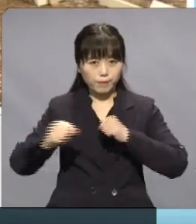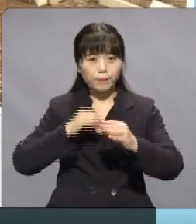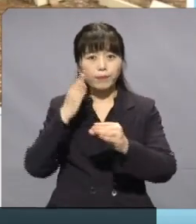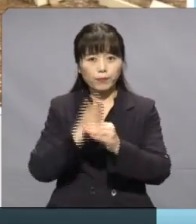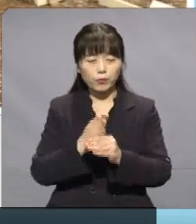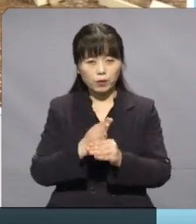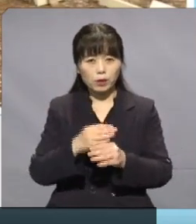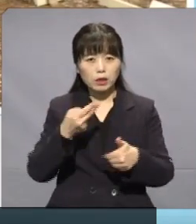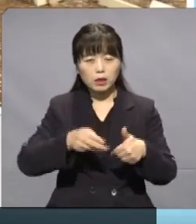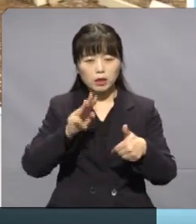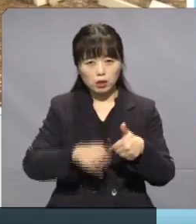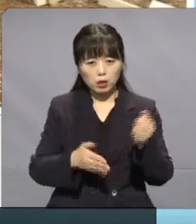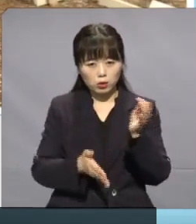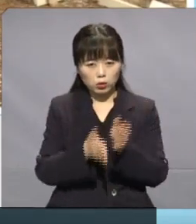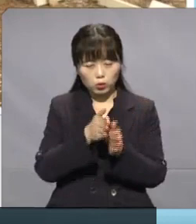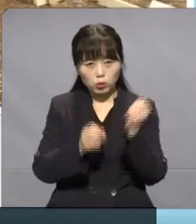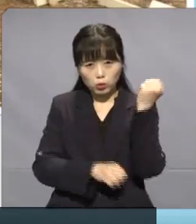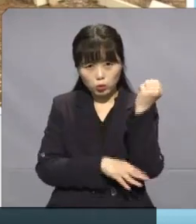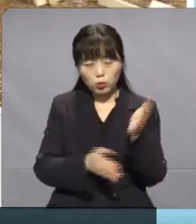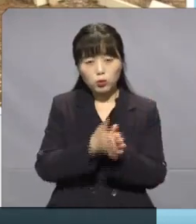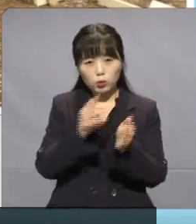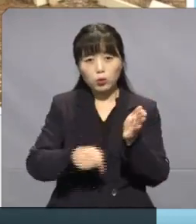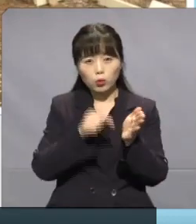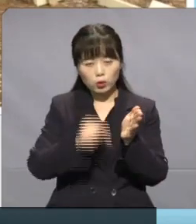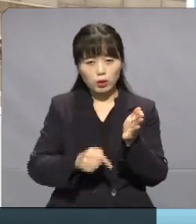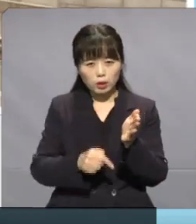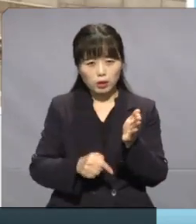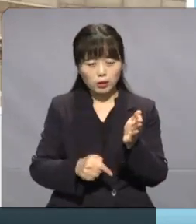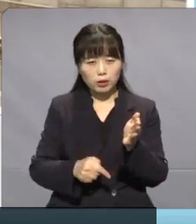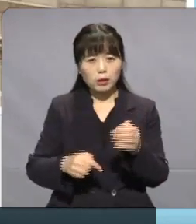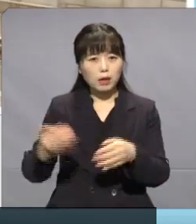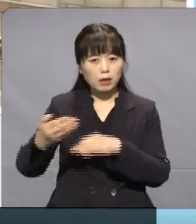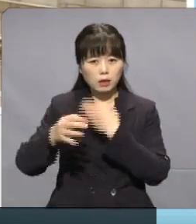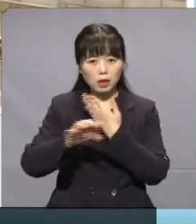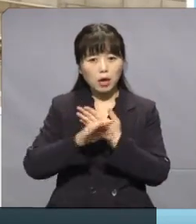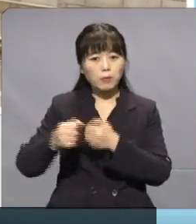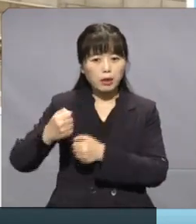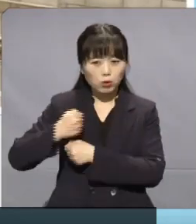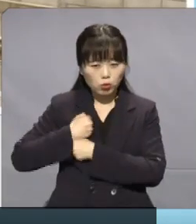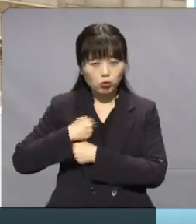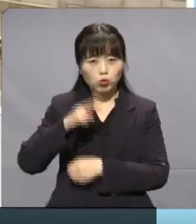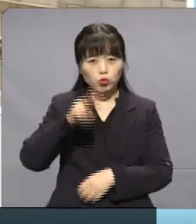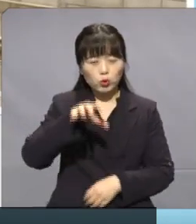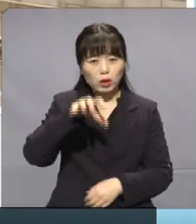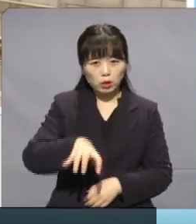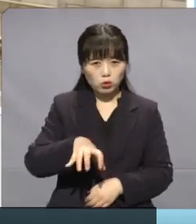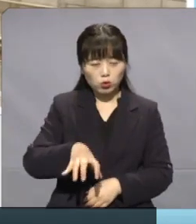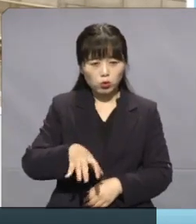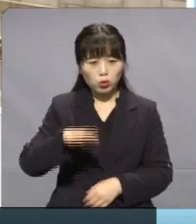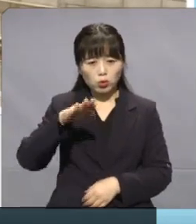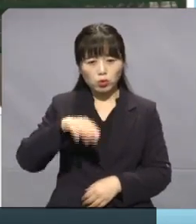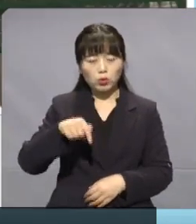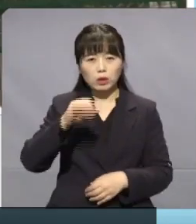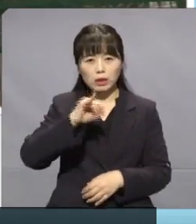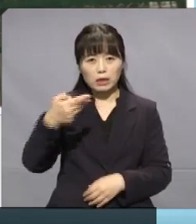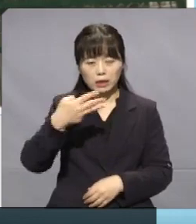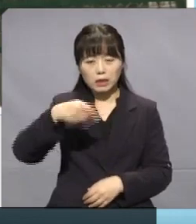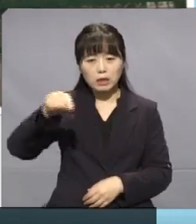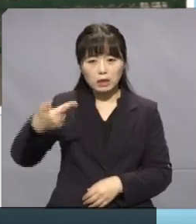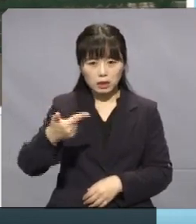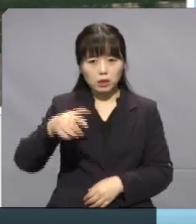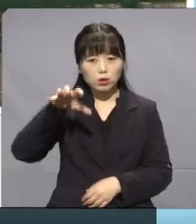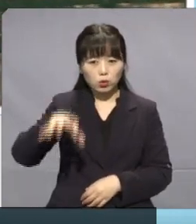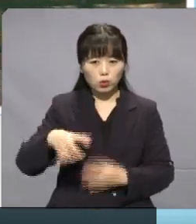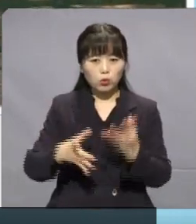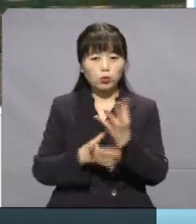내 도심지 내 2개 군부대와 4개소의 예비군 훈련장을 2개 지역, 예. 부계동, 일신동으로 이제 통합